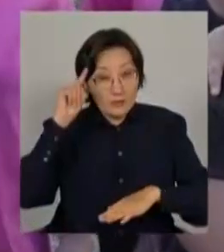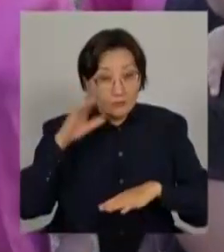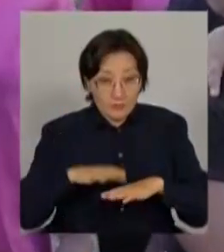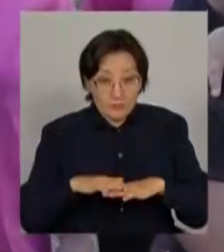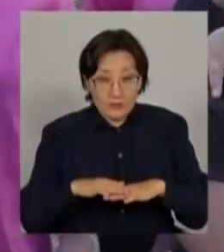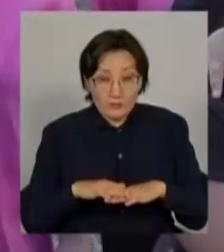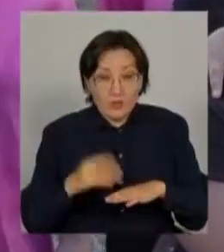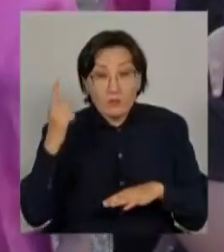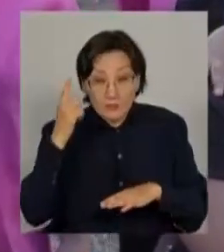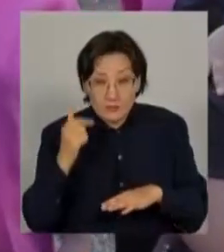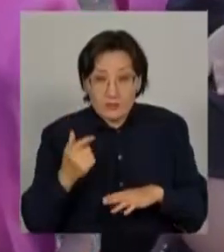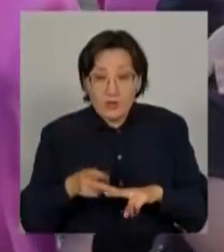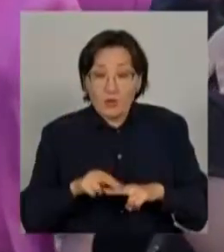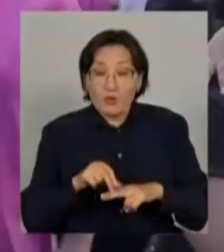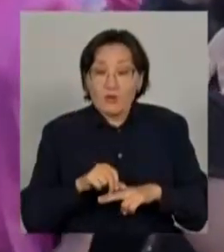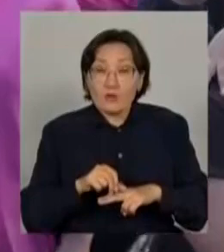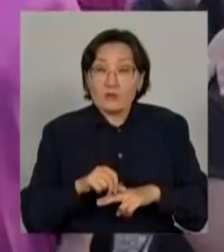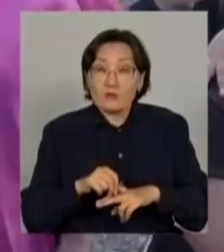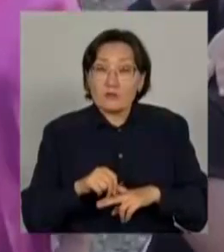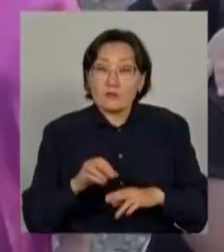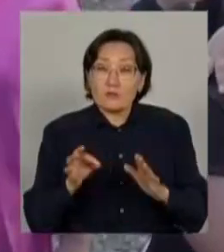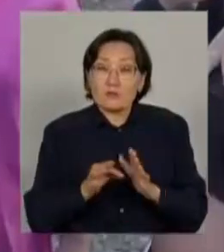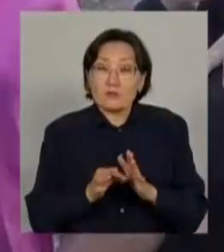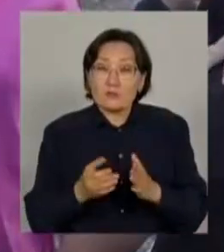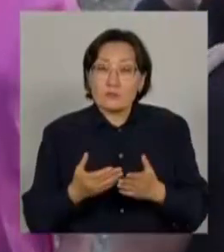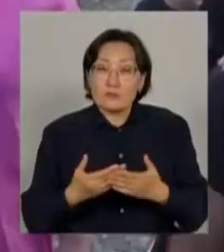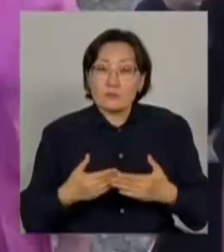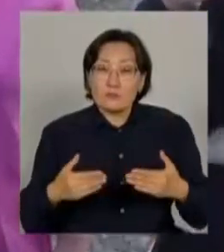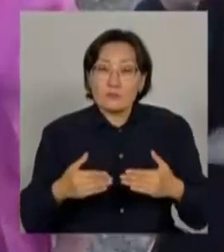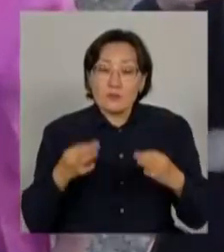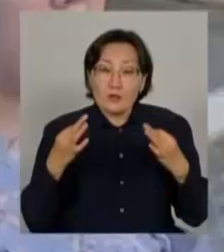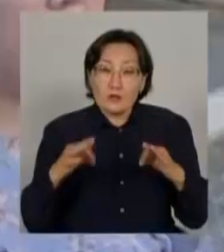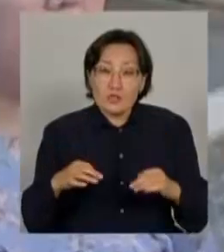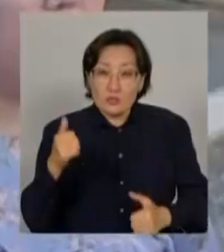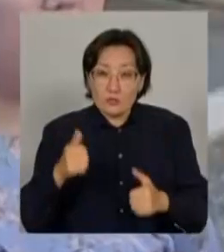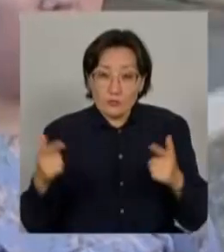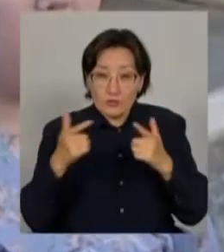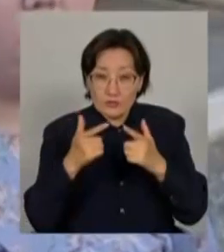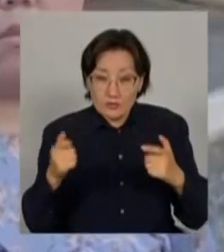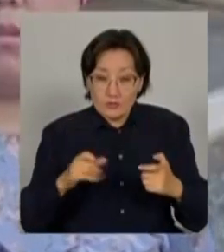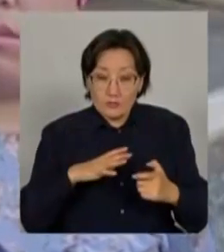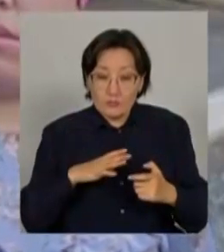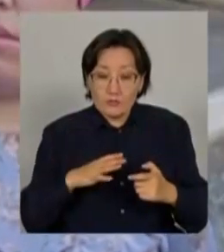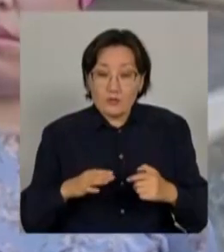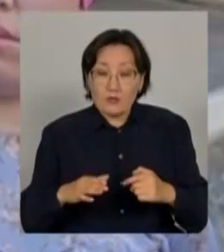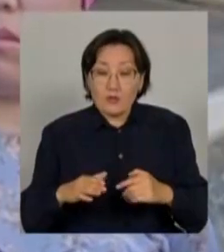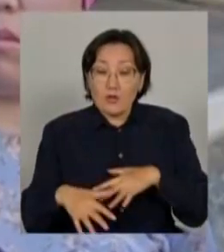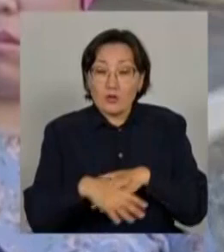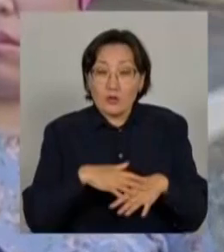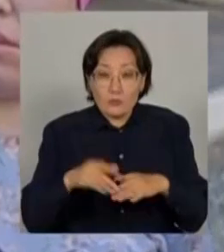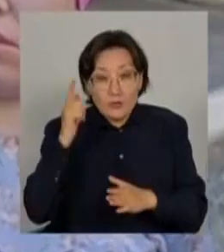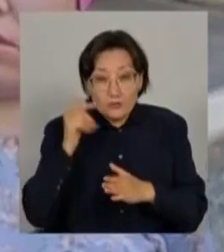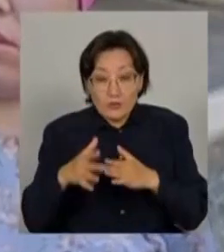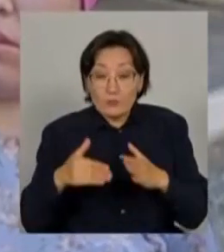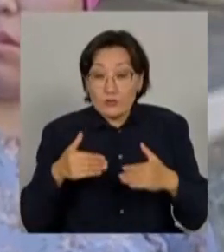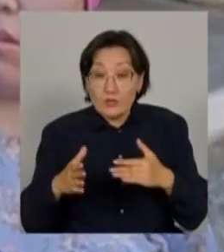тұр. Бұл мекеме бұл мақсат бойынша біз ашық электронды конкурс жариялаған болатынбыз. Халыққа түсіністікпен қарауын